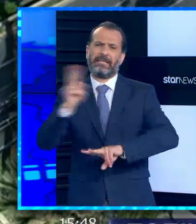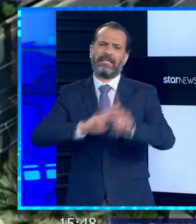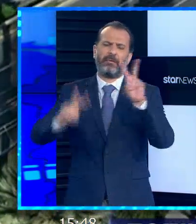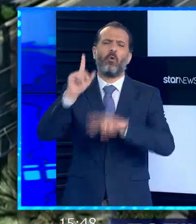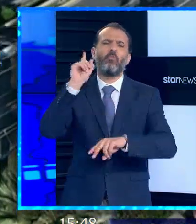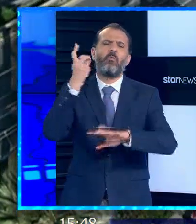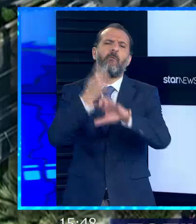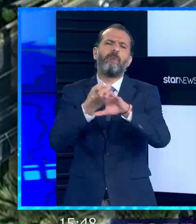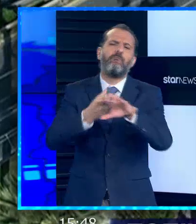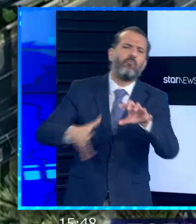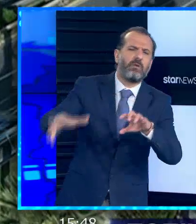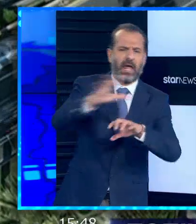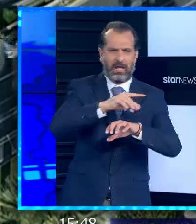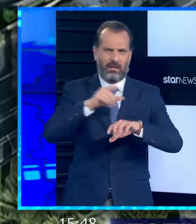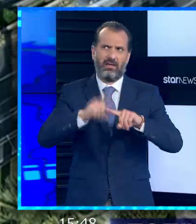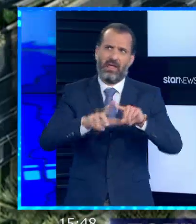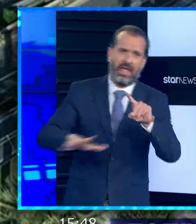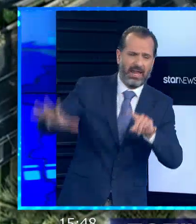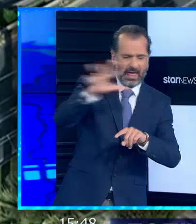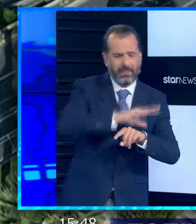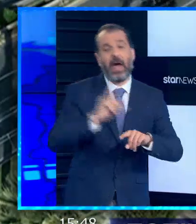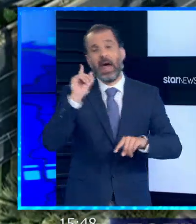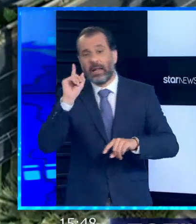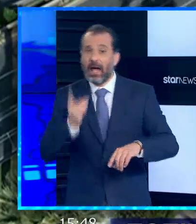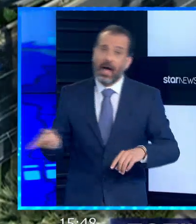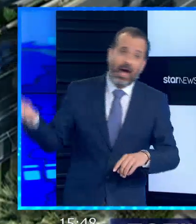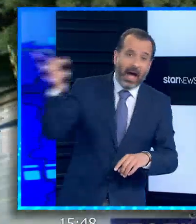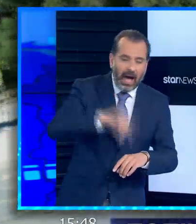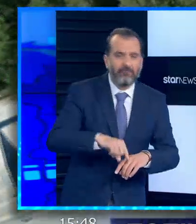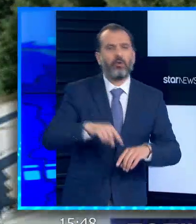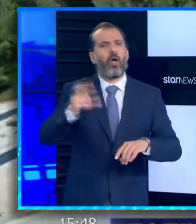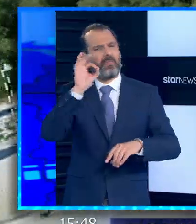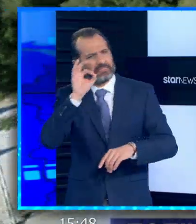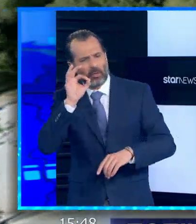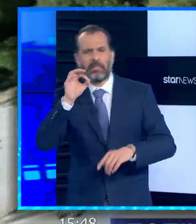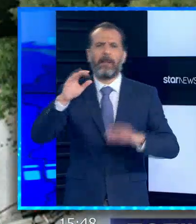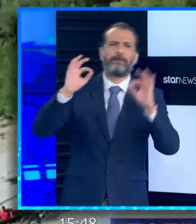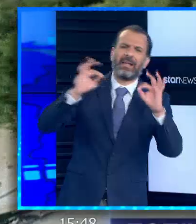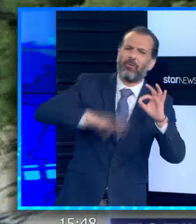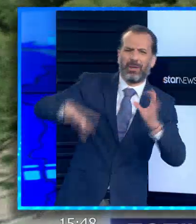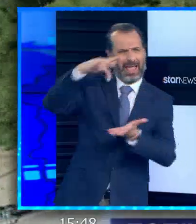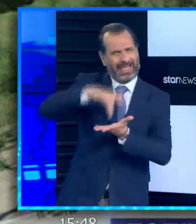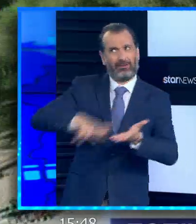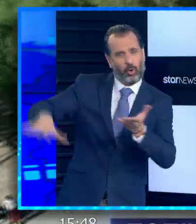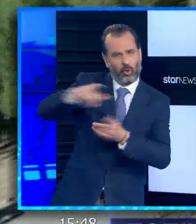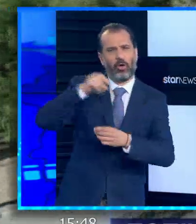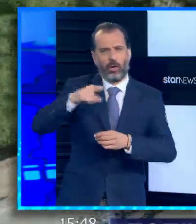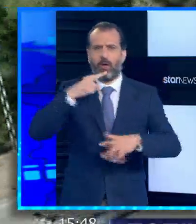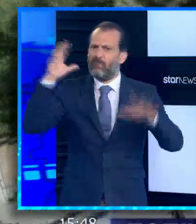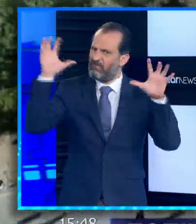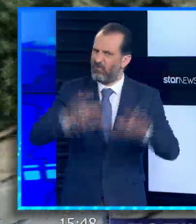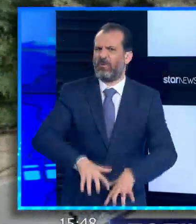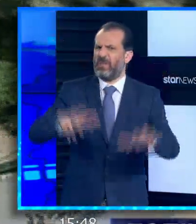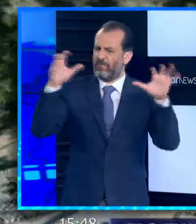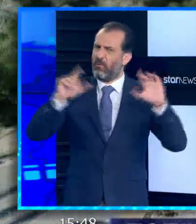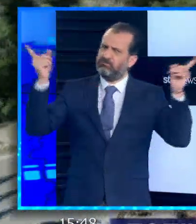στις ορεινές περιοχές της υπηρετικής Ελλάδος. Βέβαια, αύριο και στη Θεσσαλονίκη αλλά και στην Κεντρική Μακεδονία δεν αποκλείεται πρόσκαιρα, οι καταιγίδες θα είναι